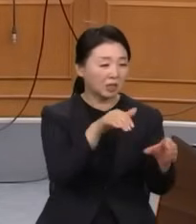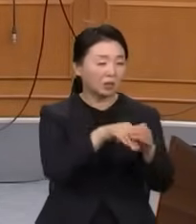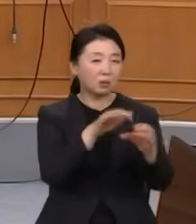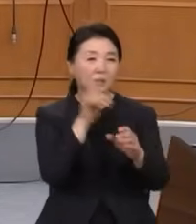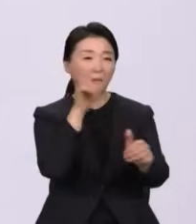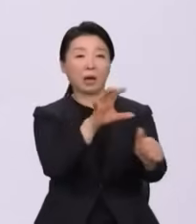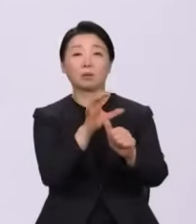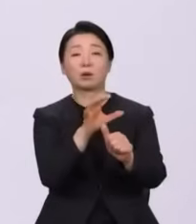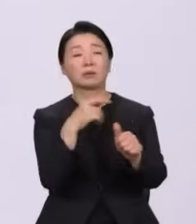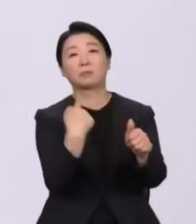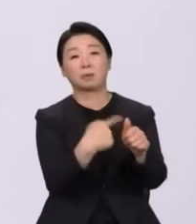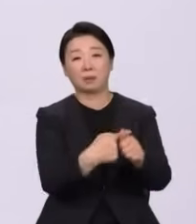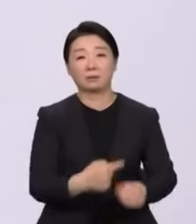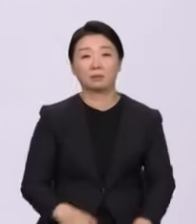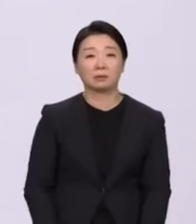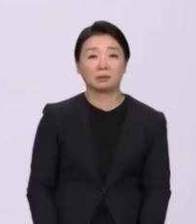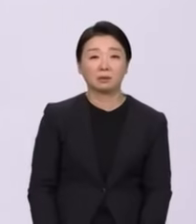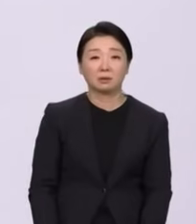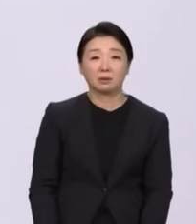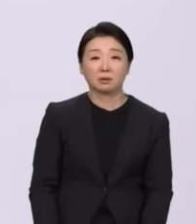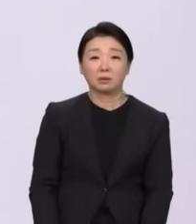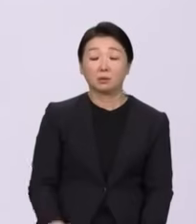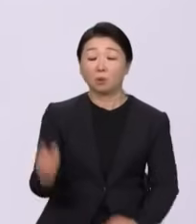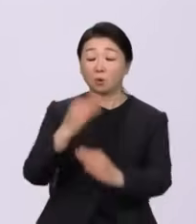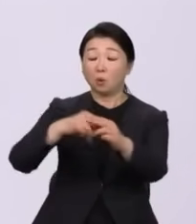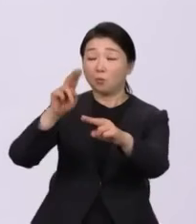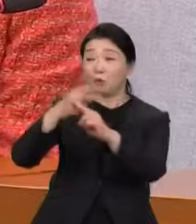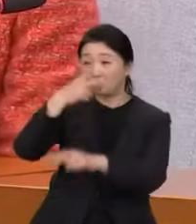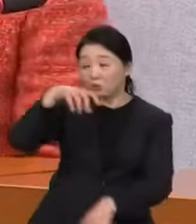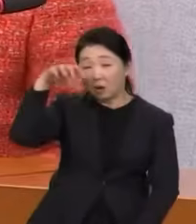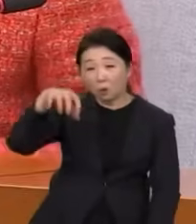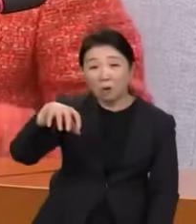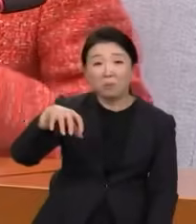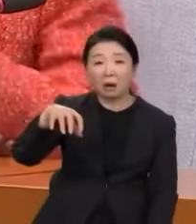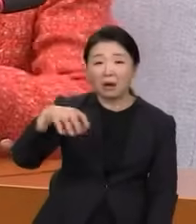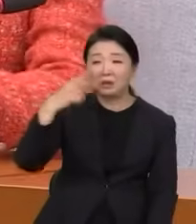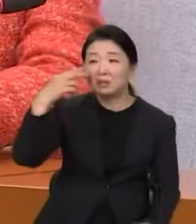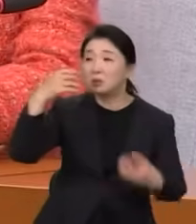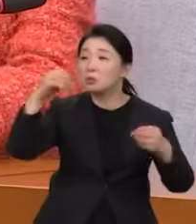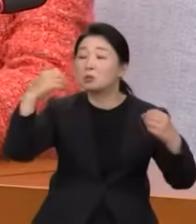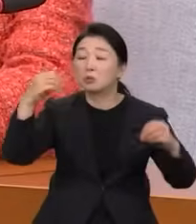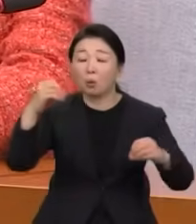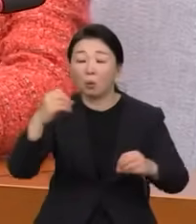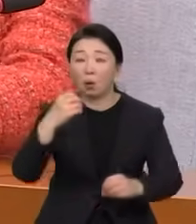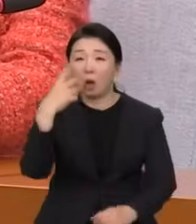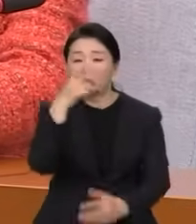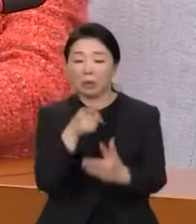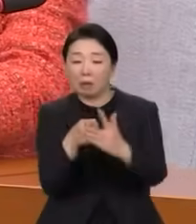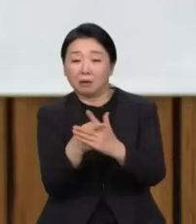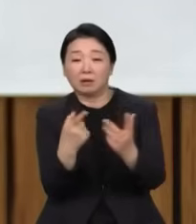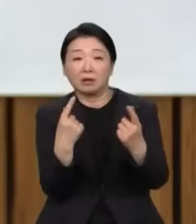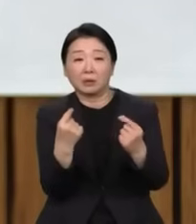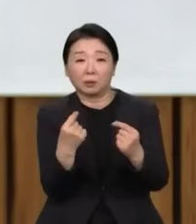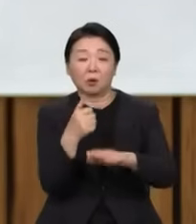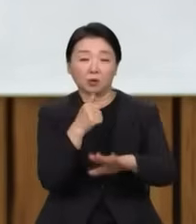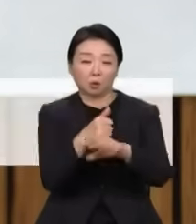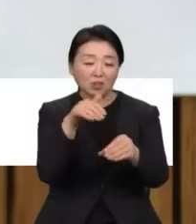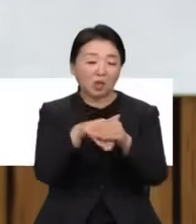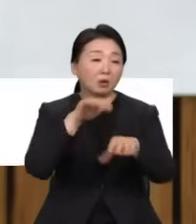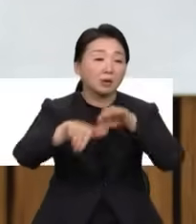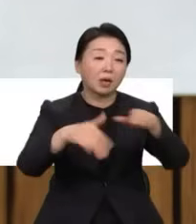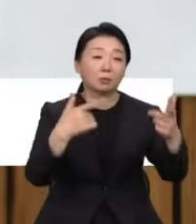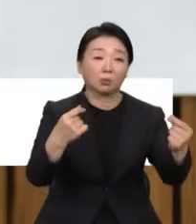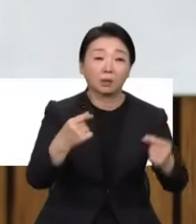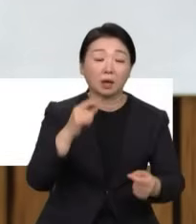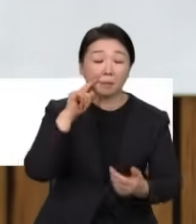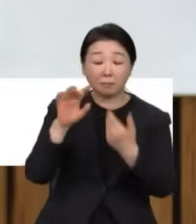비판했습니다. 그러면서 공수처가 의도적으로 수사기밀을 흘리고 있다며 선거 개입이라고 비판했습니다. 만약